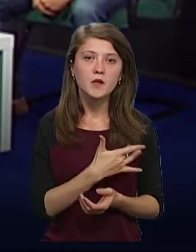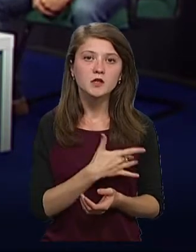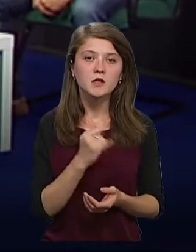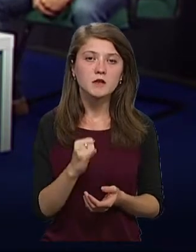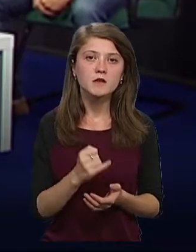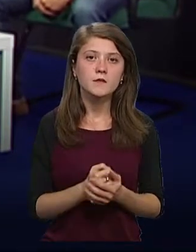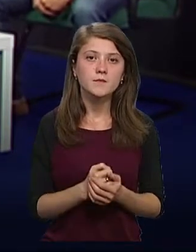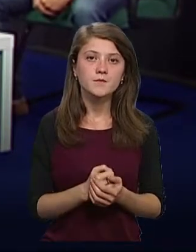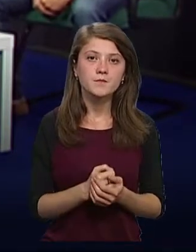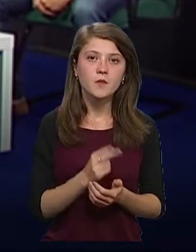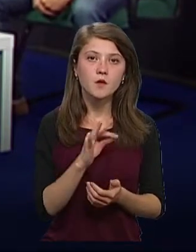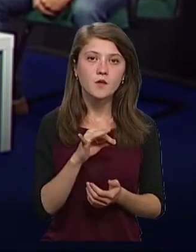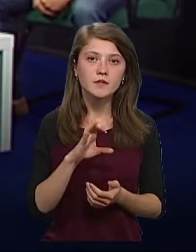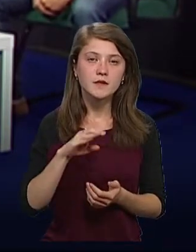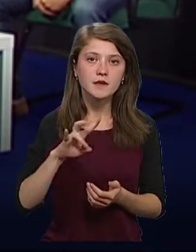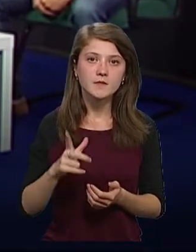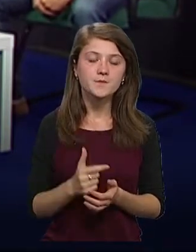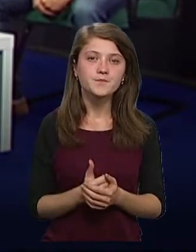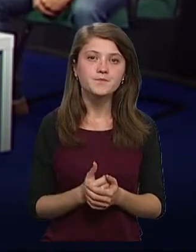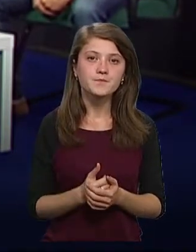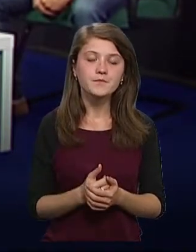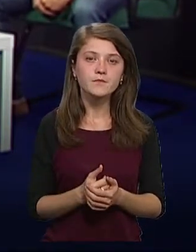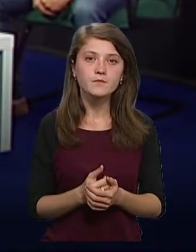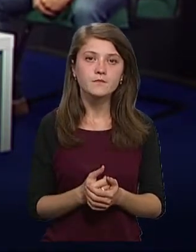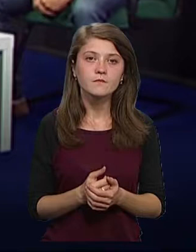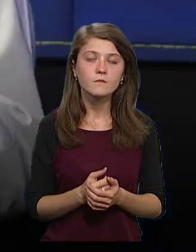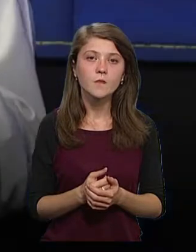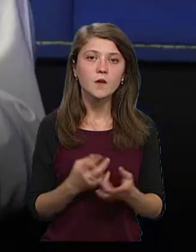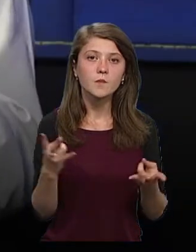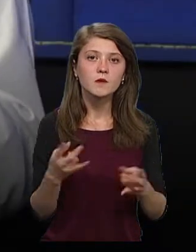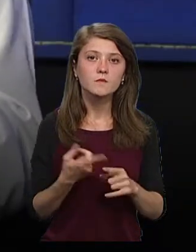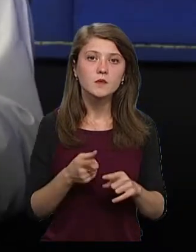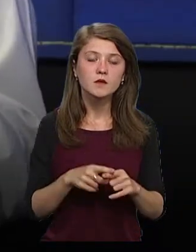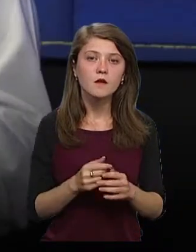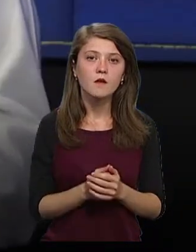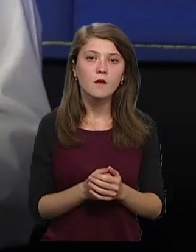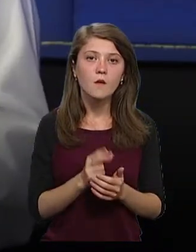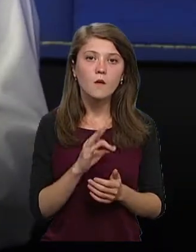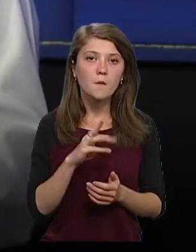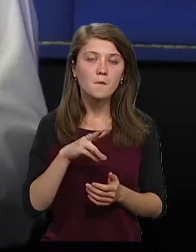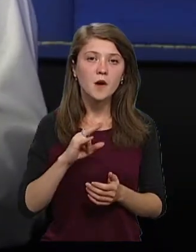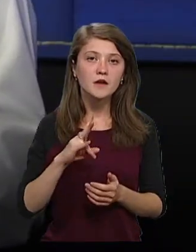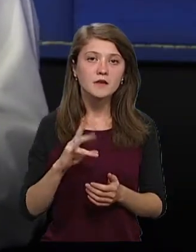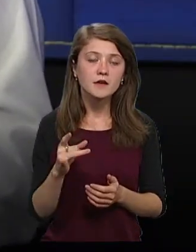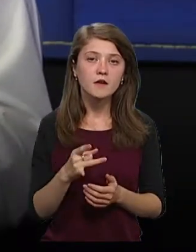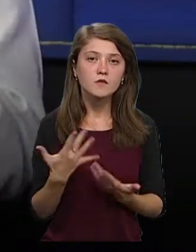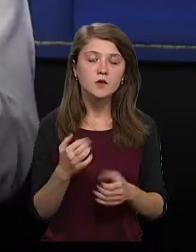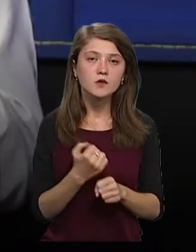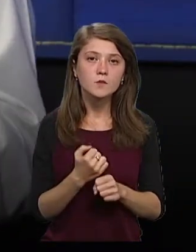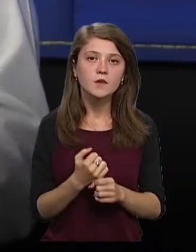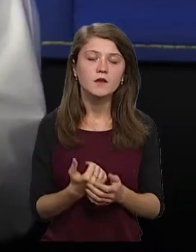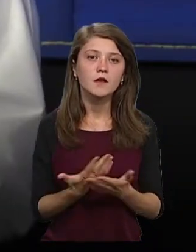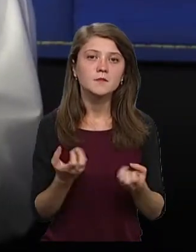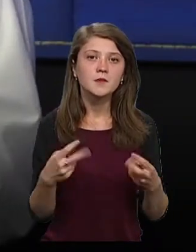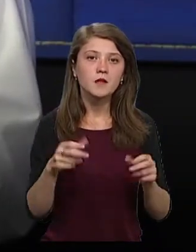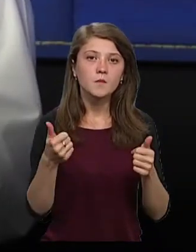та Коростені. Так, так. Так, от іменно це компактні райони, і розробили вже певне моделювання,